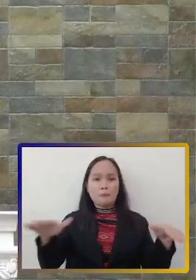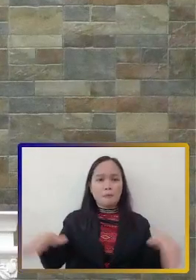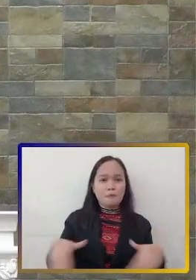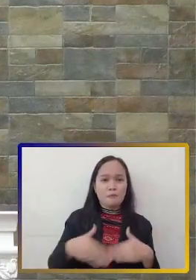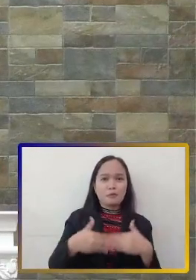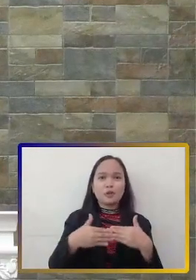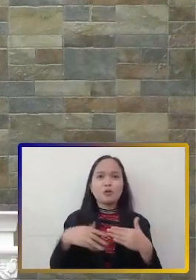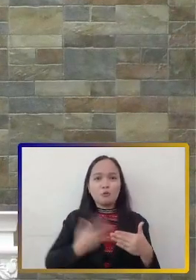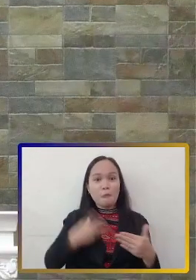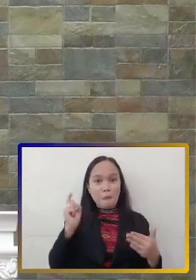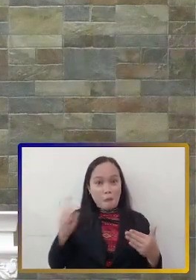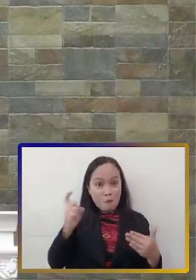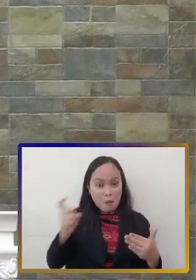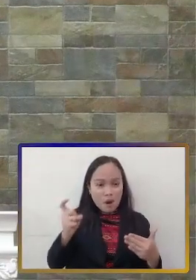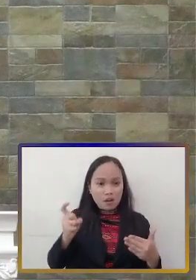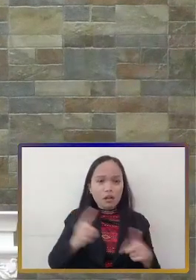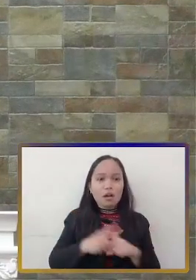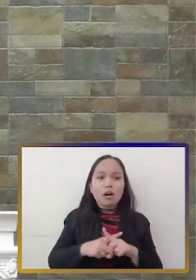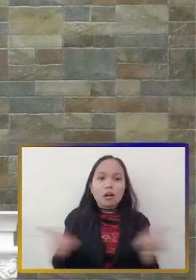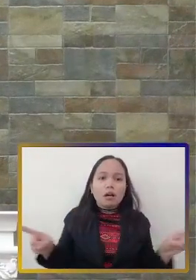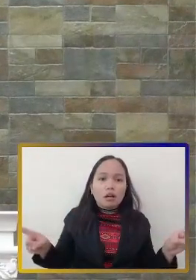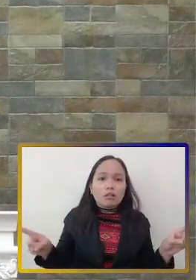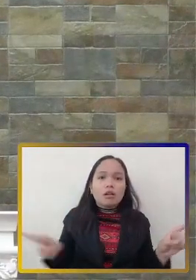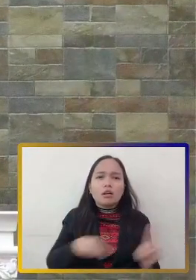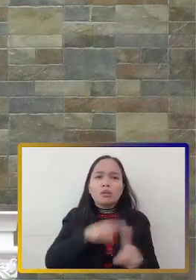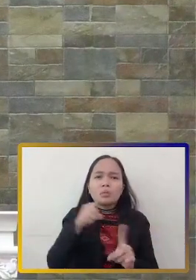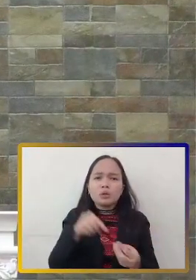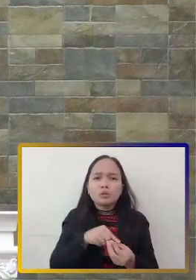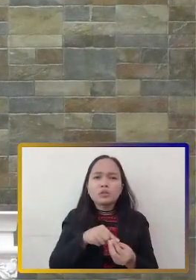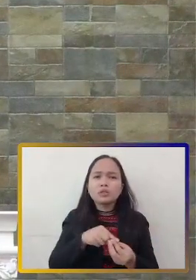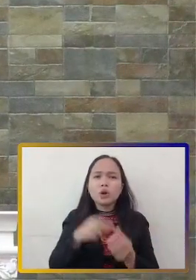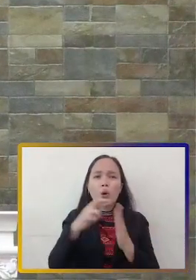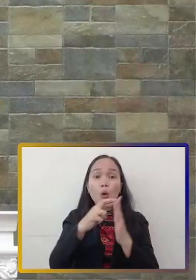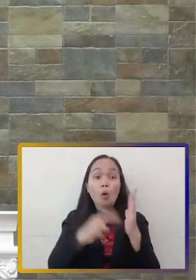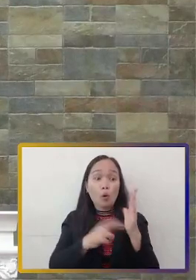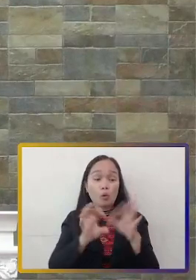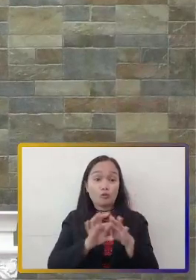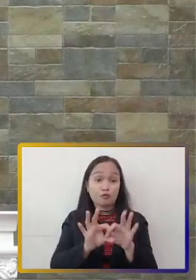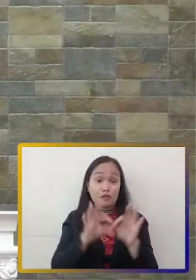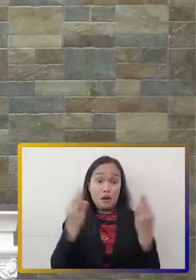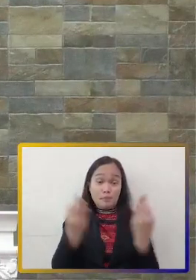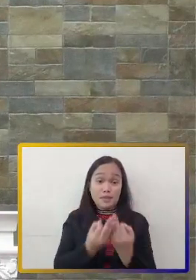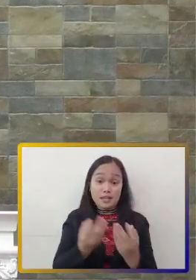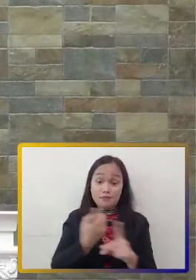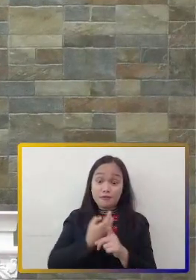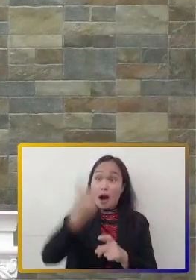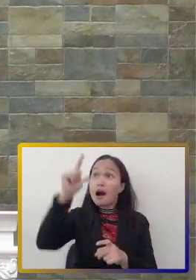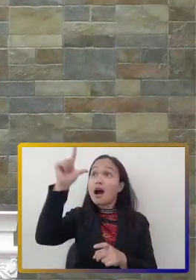natin. Pero pagdating sa patakaran ng pamilya na ginagawa ng Diyos,